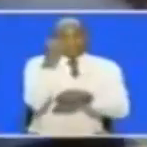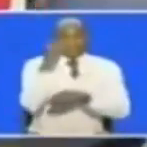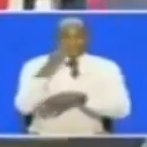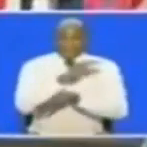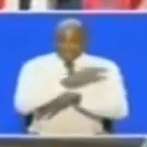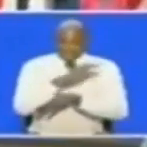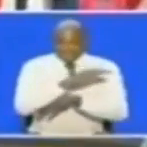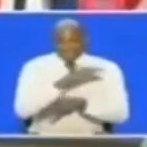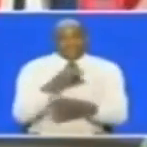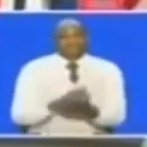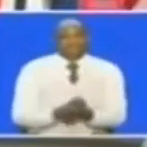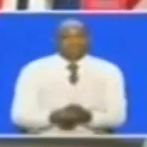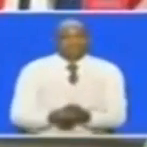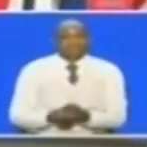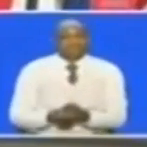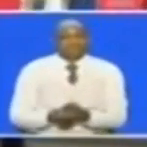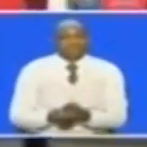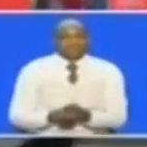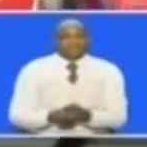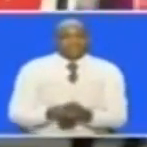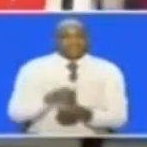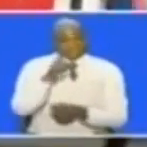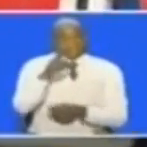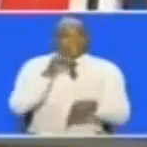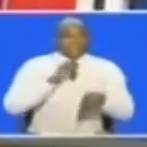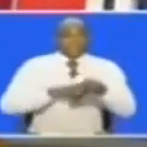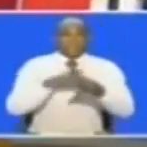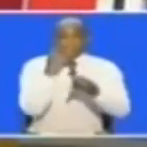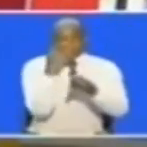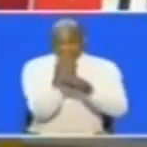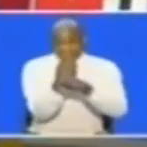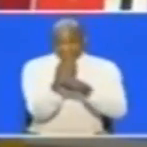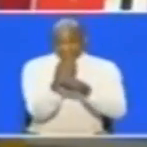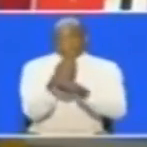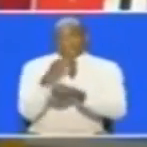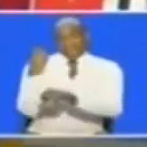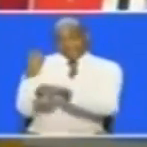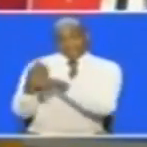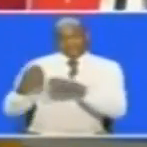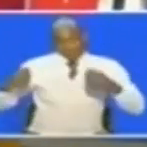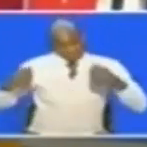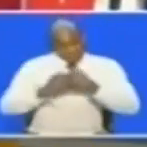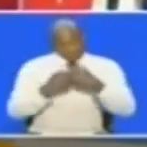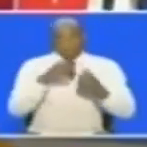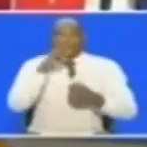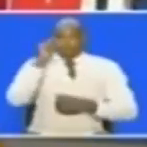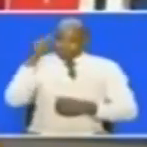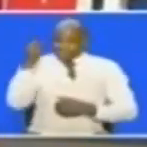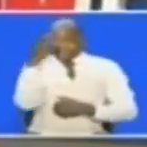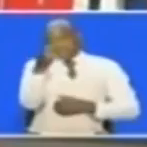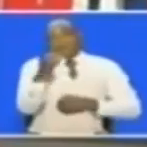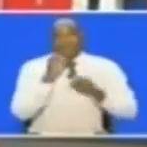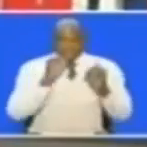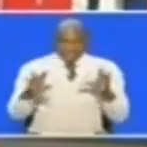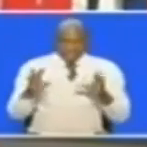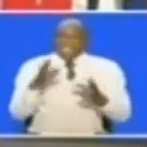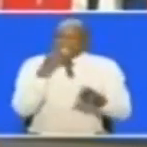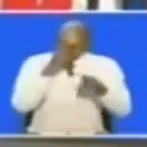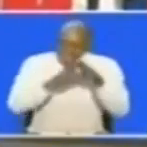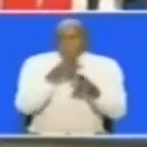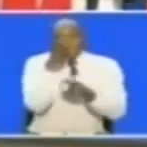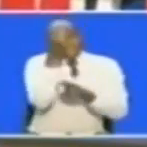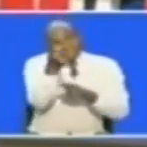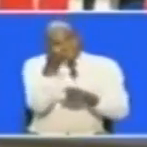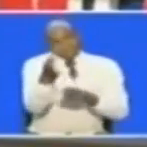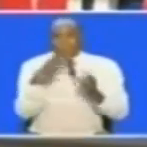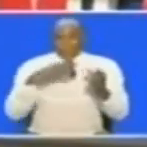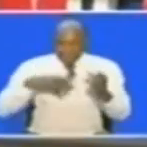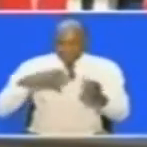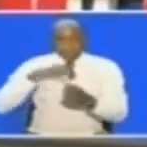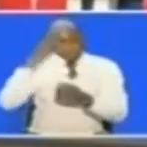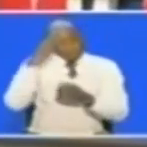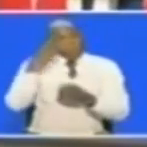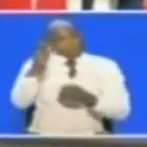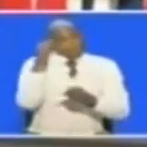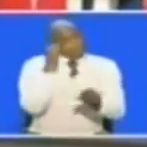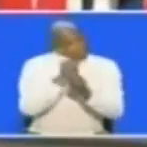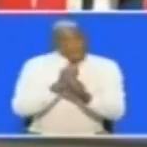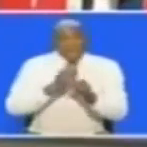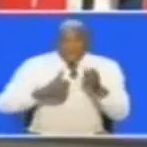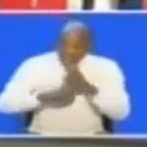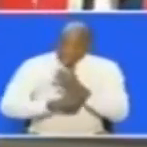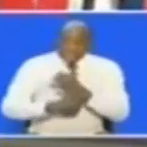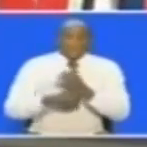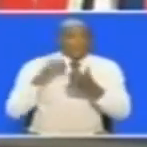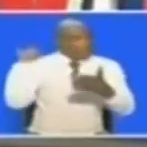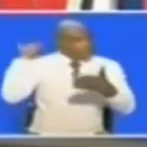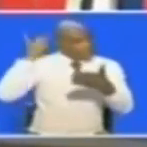jioni. It's 11 versus 11, being Rooney or not Rooney. These are names which they've built over a period of time, and